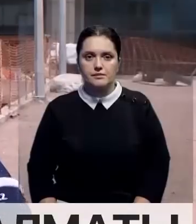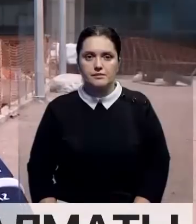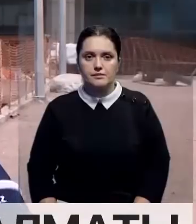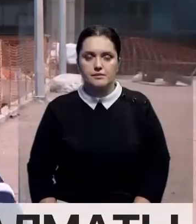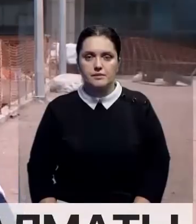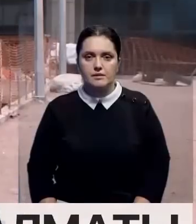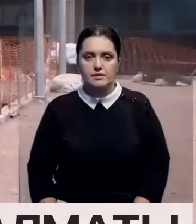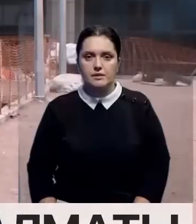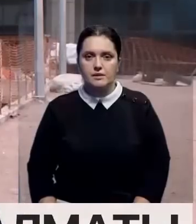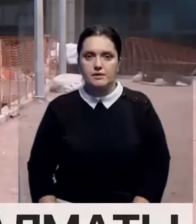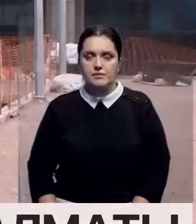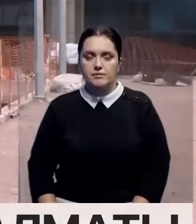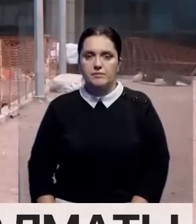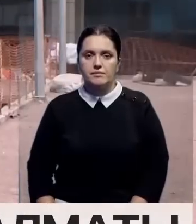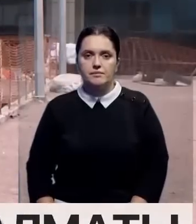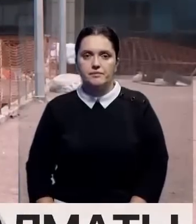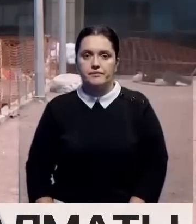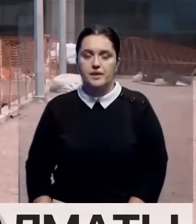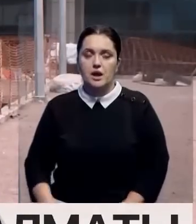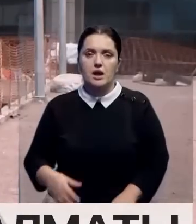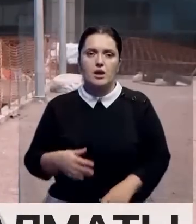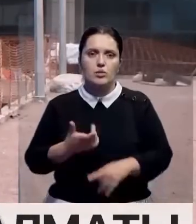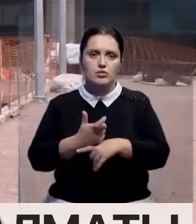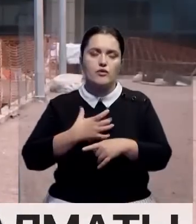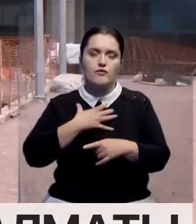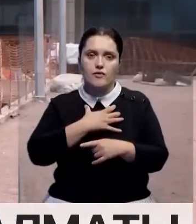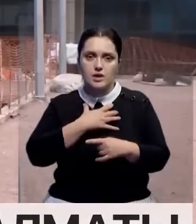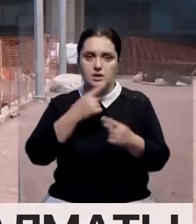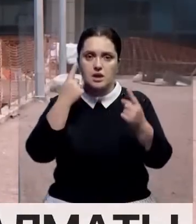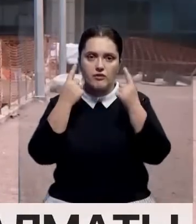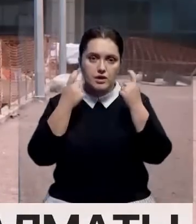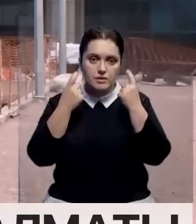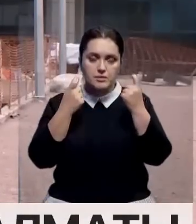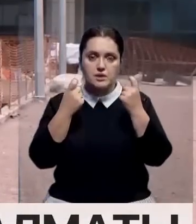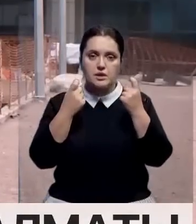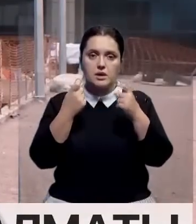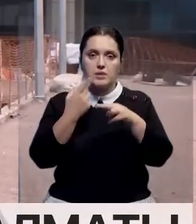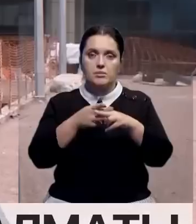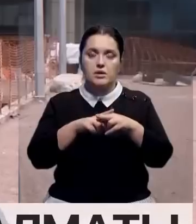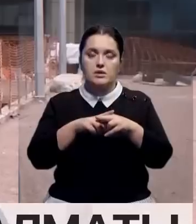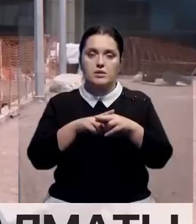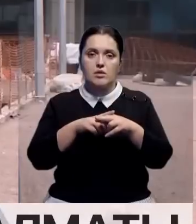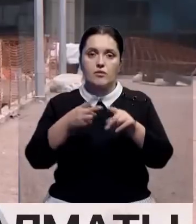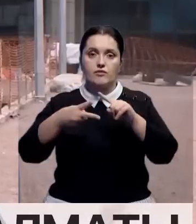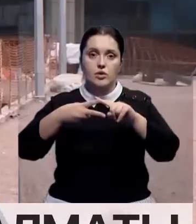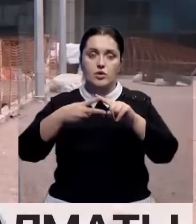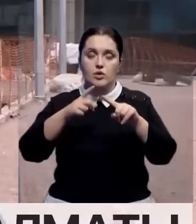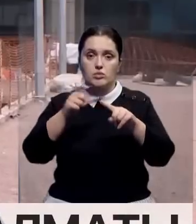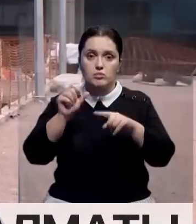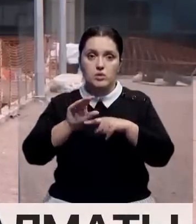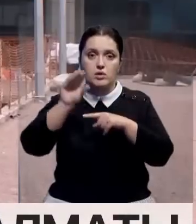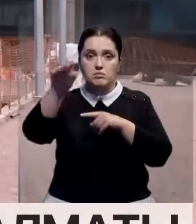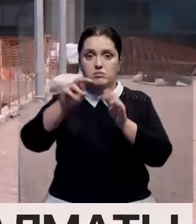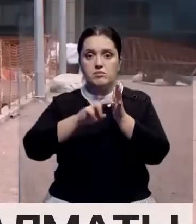но очень важный вопрос информирования граждан о том, что пандус заработал, можно заезжать на второй этаж, где можно высадить